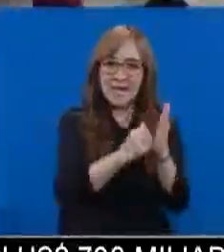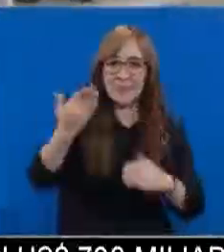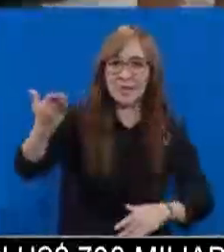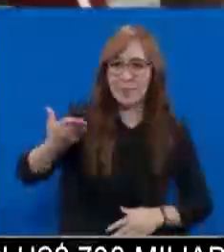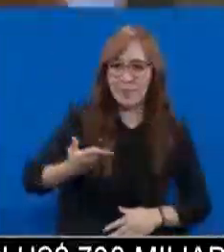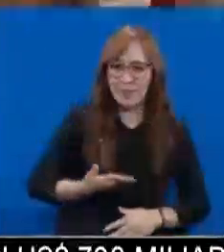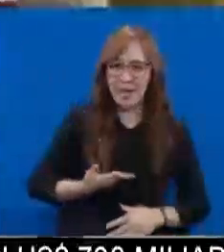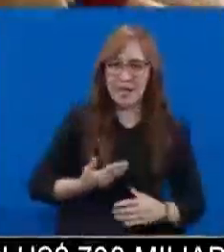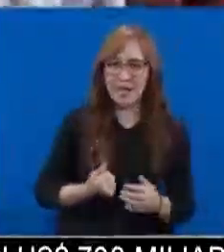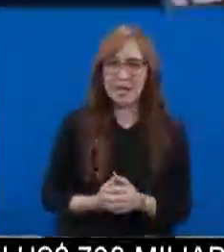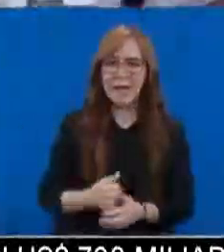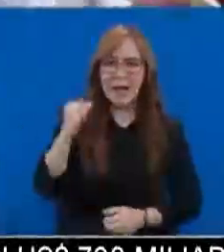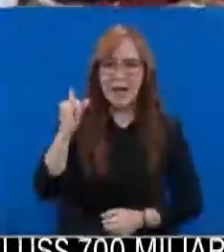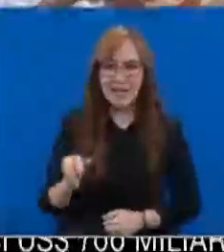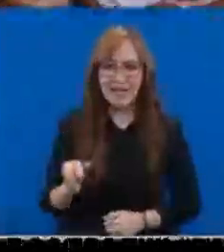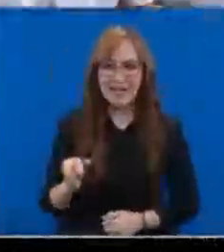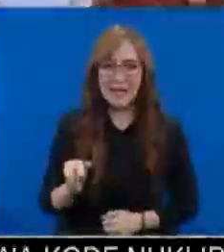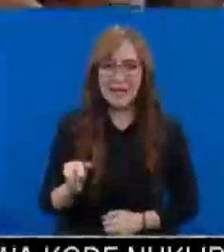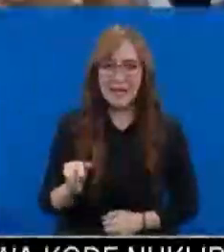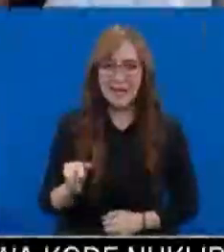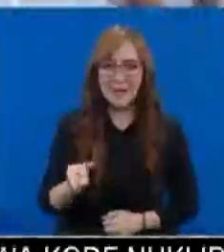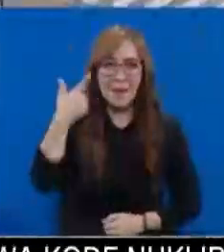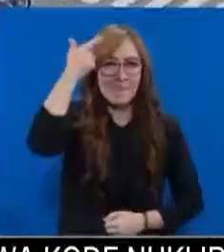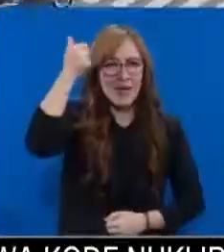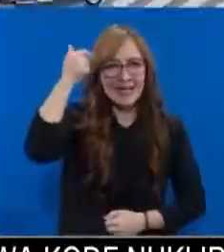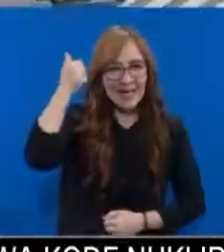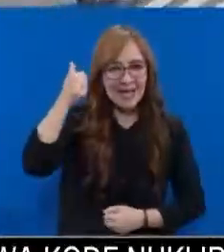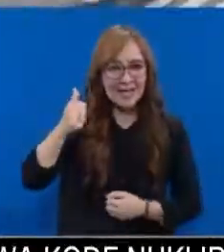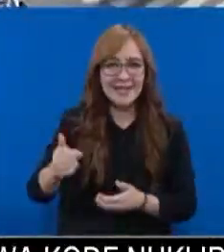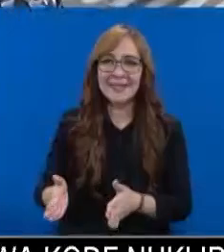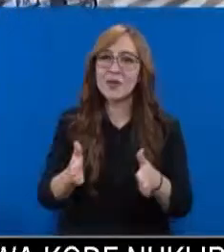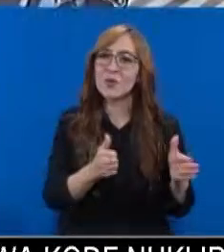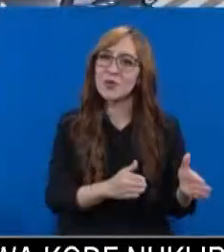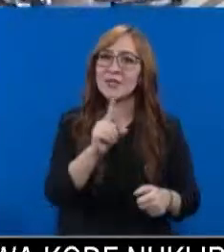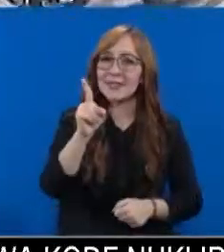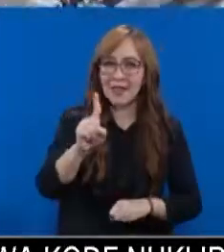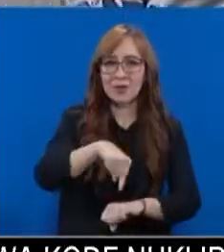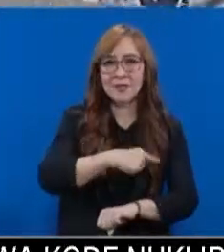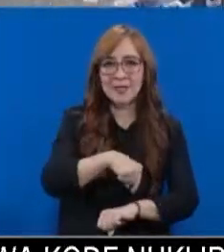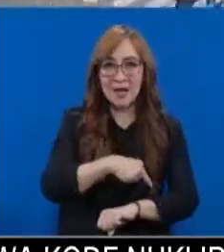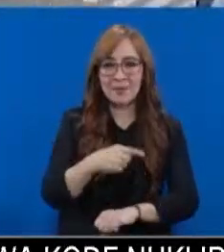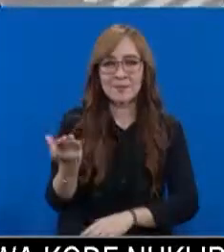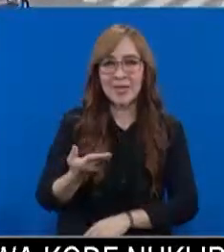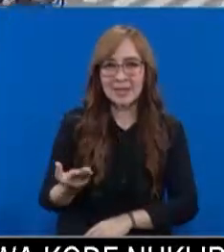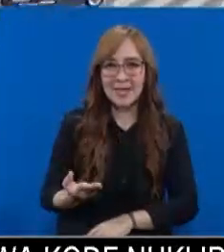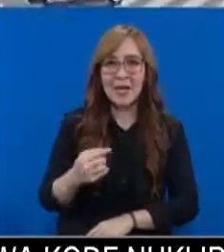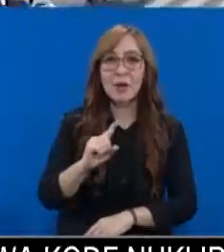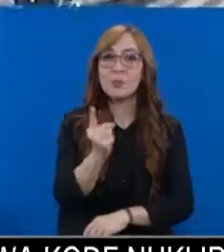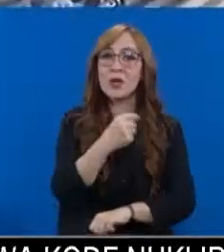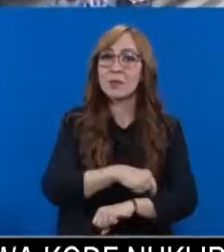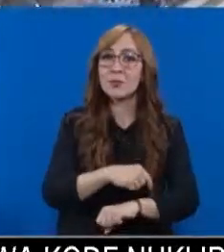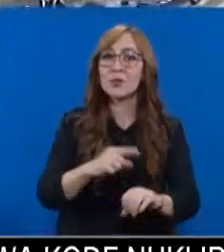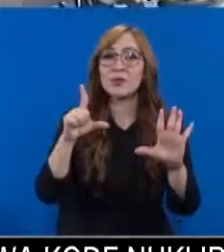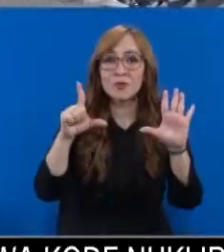menyita jam belajar mengajar yang terpaksa diundur atau molor 1 jam biasanya dilakukan pada pukul 07.00 pagi menjadi